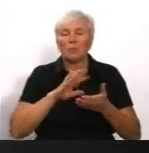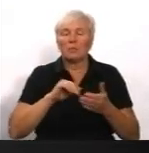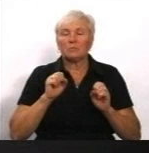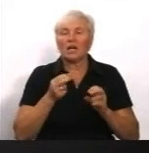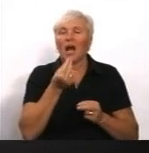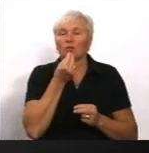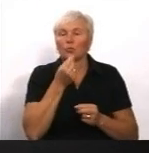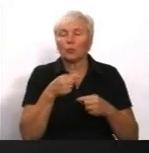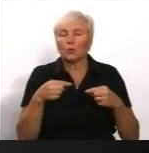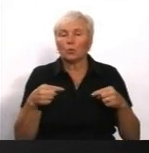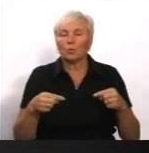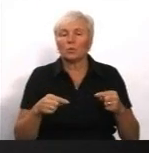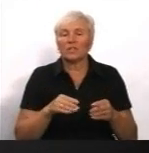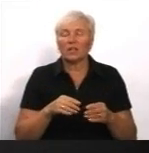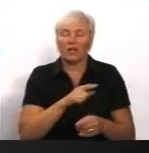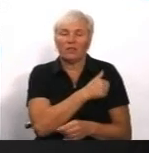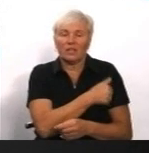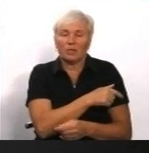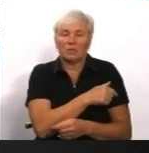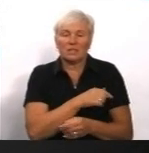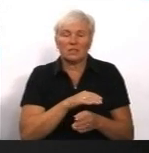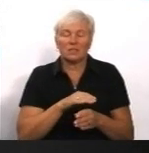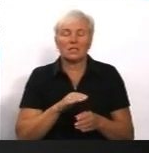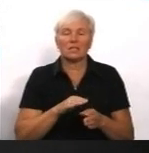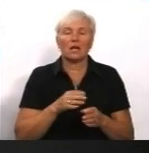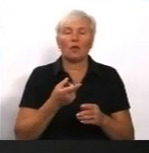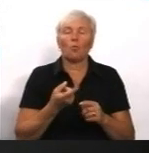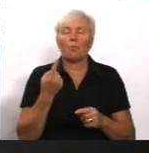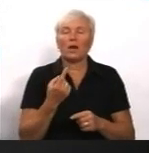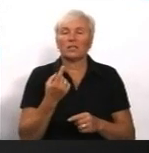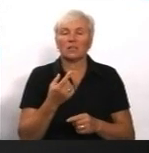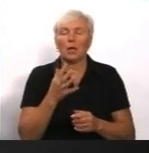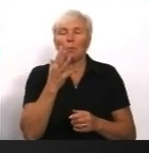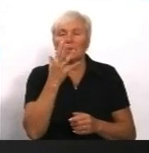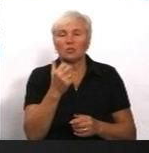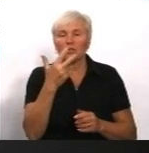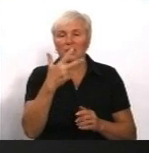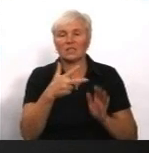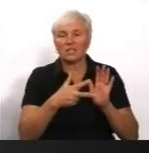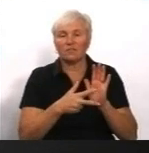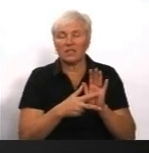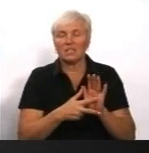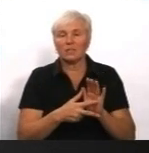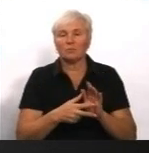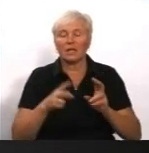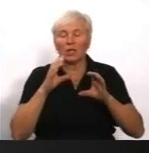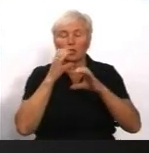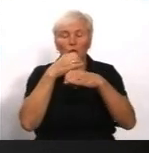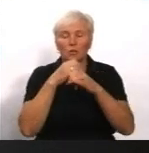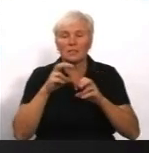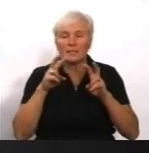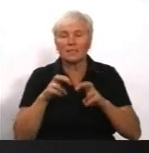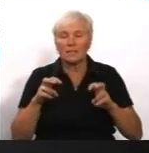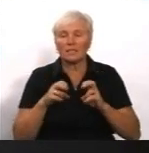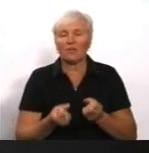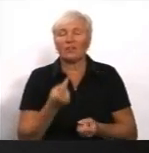продуктів та ветеринарної медицини, за перше півріччя цього року проведено 538 діагностичних діагностичних досліджень і виявлено